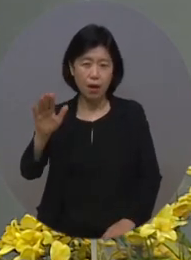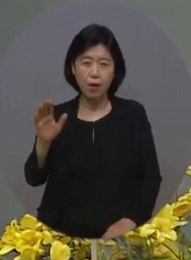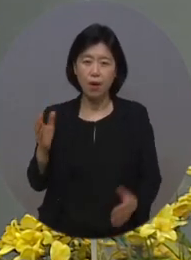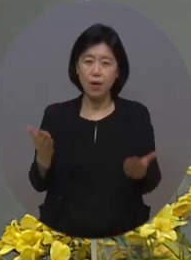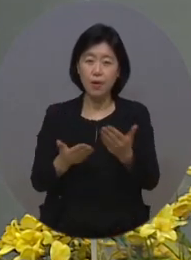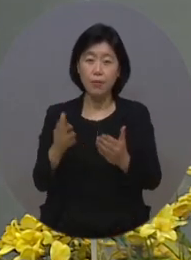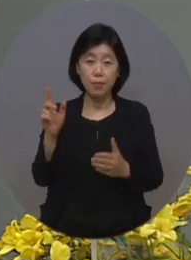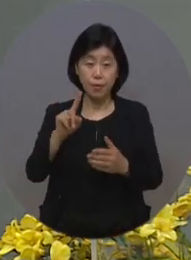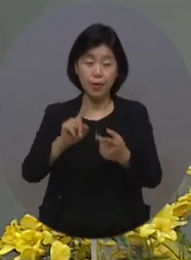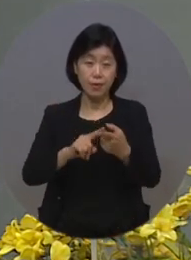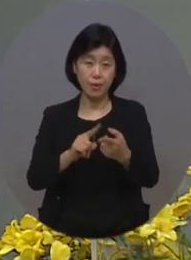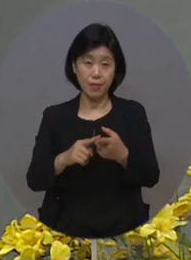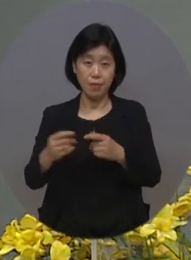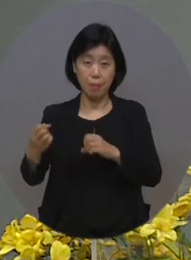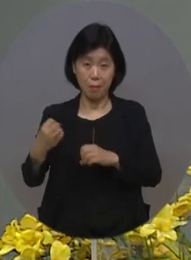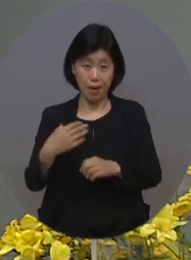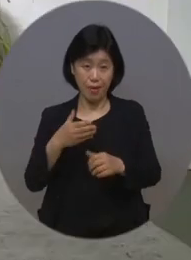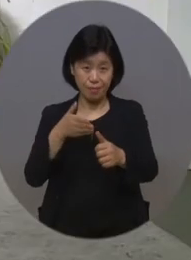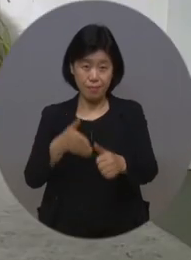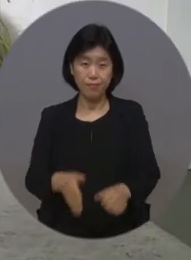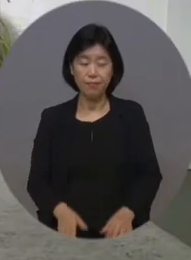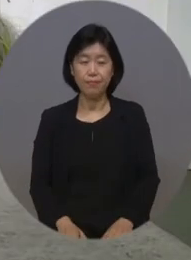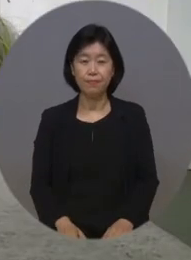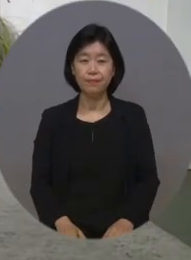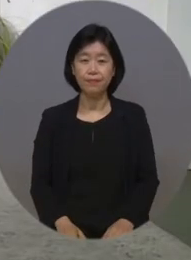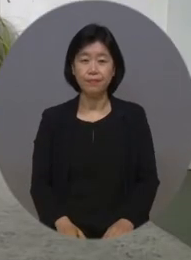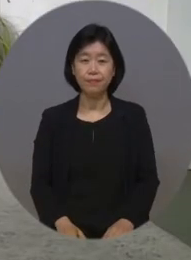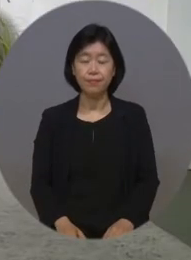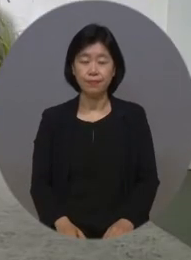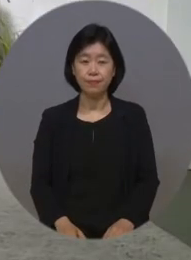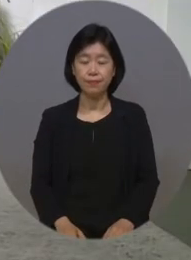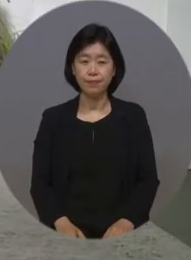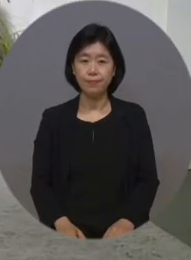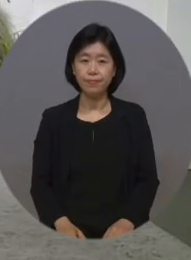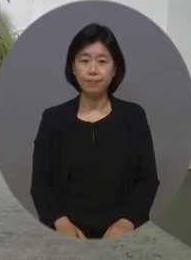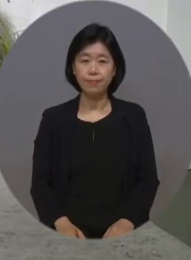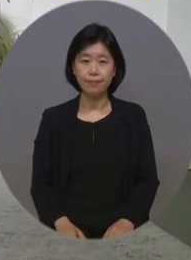싶어요 어떻게 갖고 계세요 어 저는